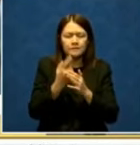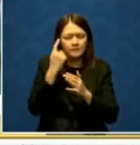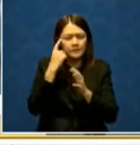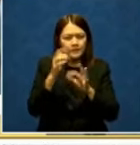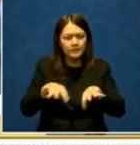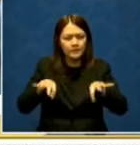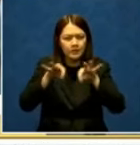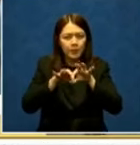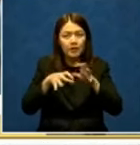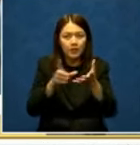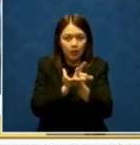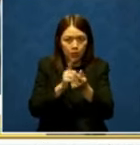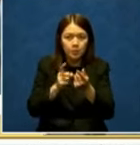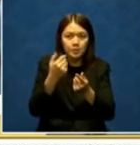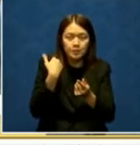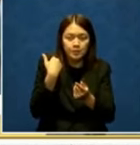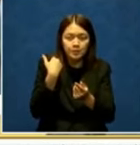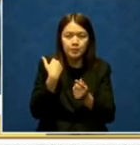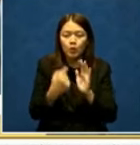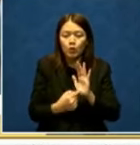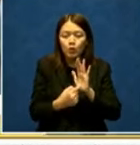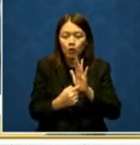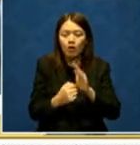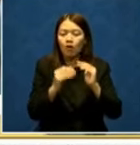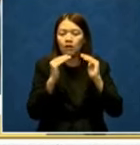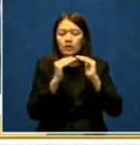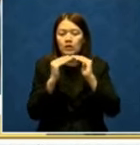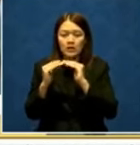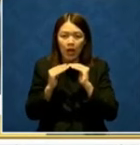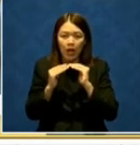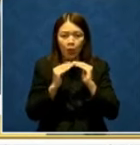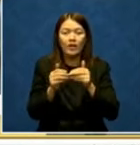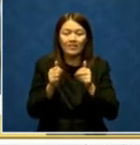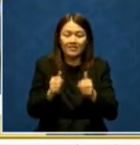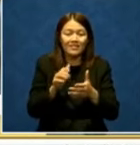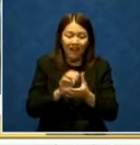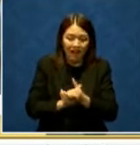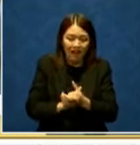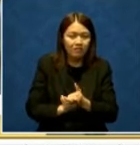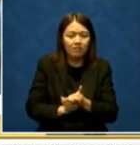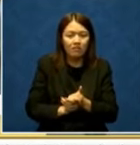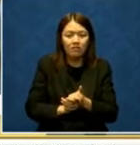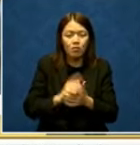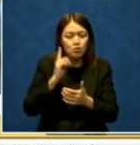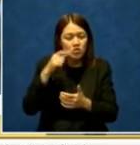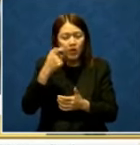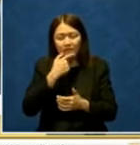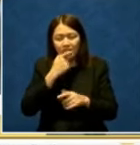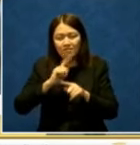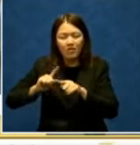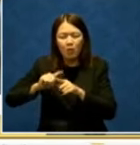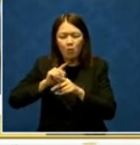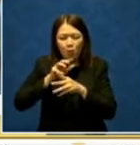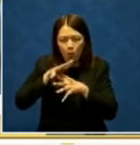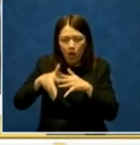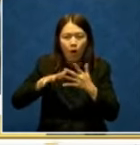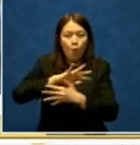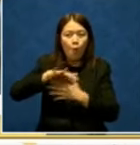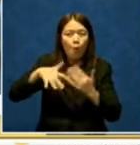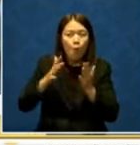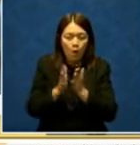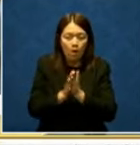สำคัญำคัญของสังคมนะครับอย่างกรณีเรื่องความเท่าเทียมทางเพศข้อบังคับของเนติบัณฑิตเนี่ยสอดคล้องกันมยนะครับท่าน